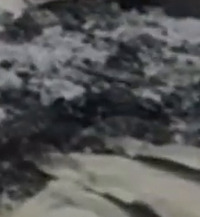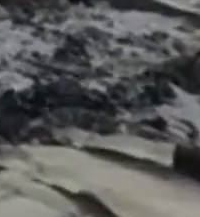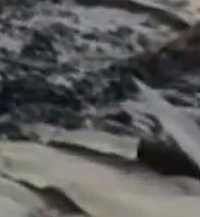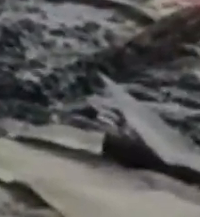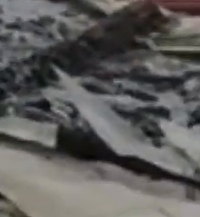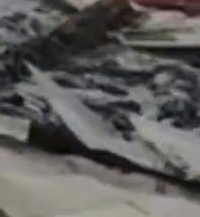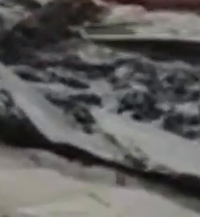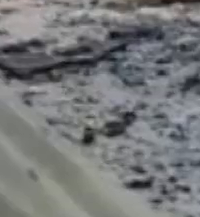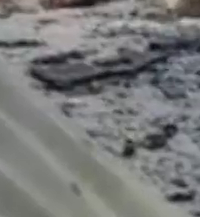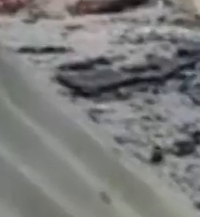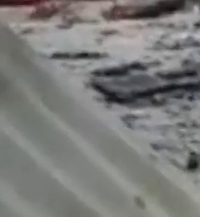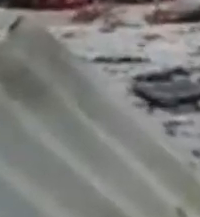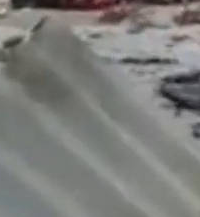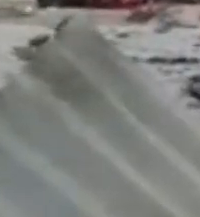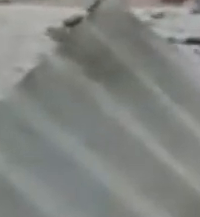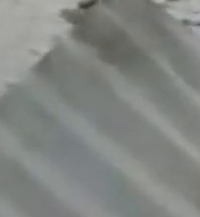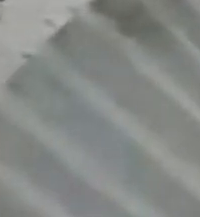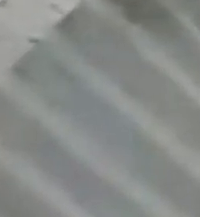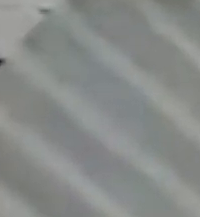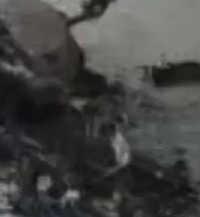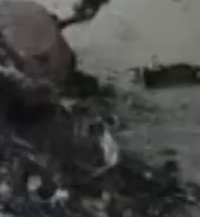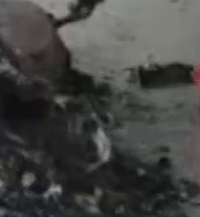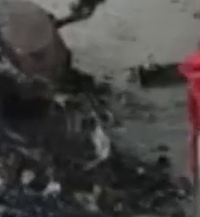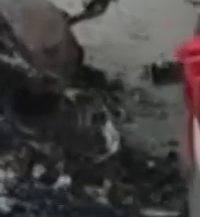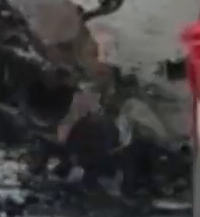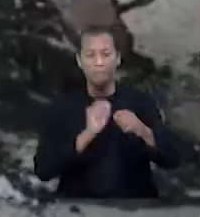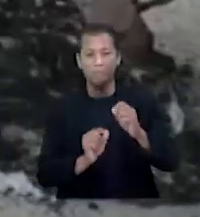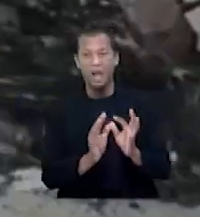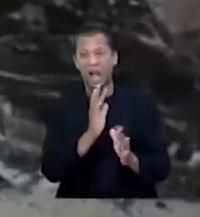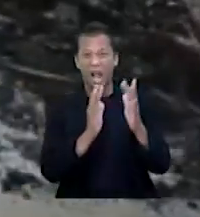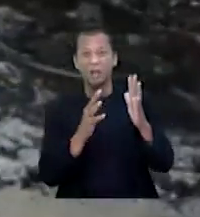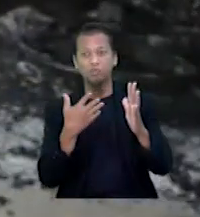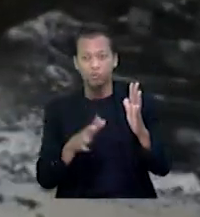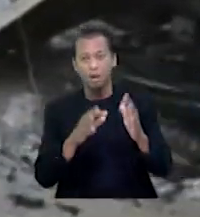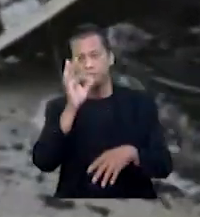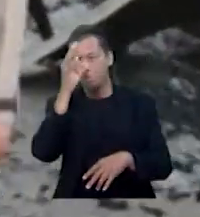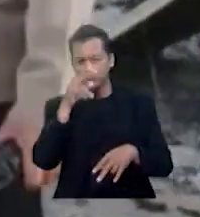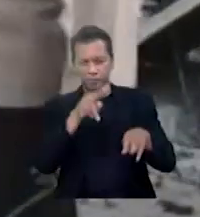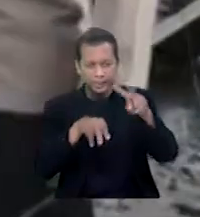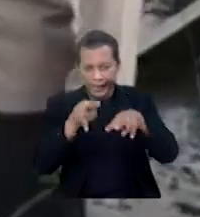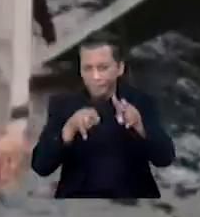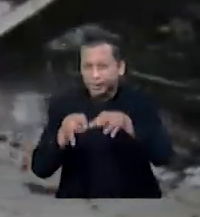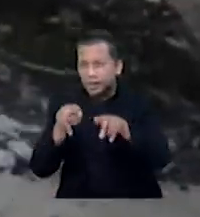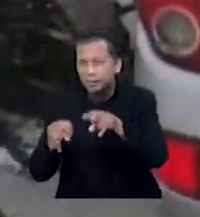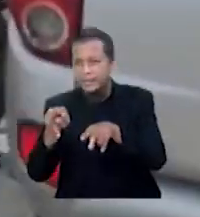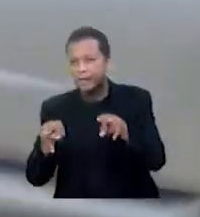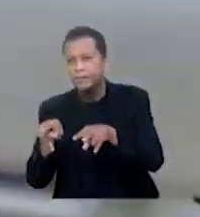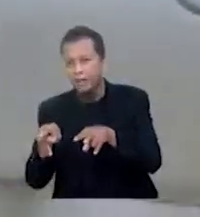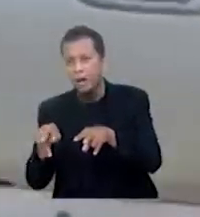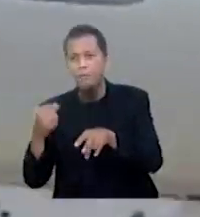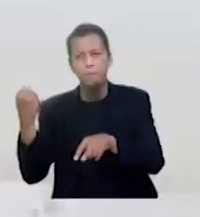setempat. Pasca kebakaran, aparat gabungan TNI Polri melakukan penyisiran di sekitar tempat kejadian untuk mengejar pelaku.